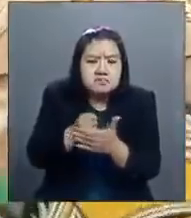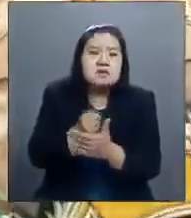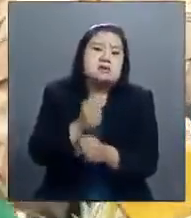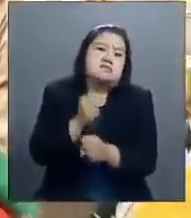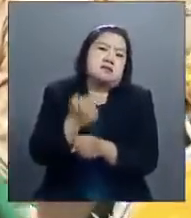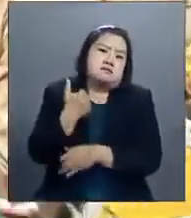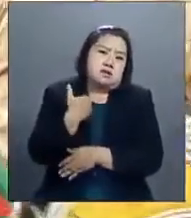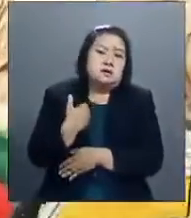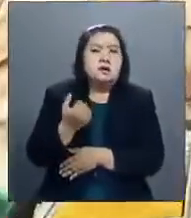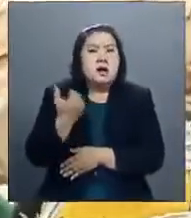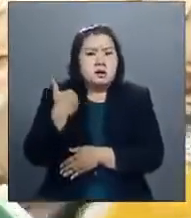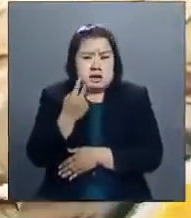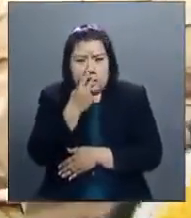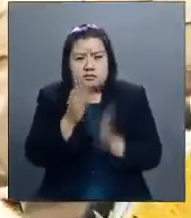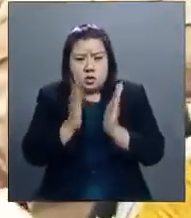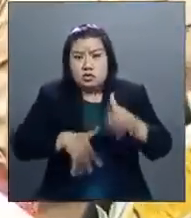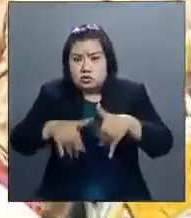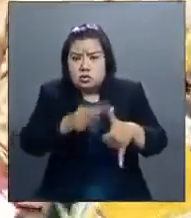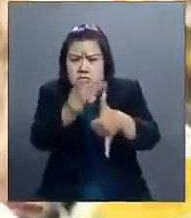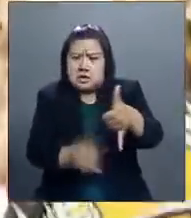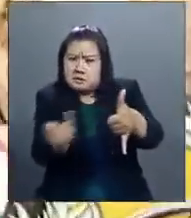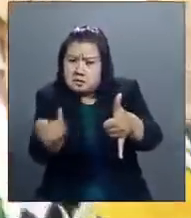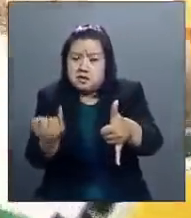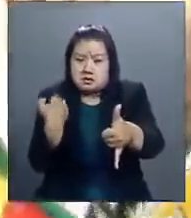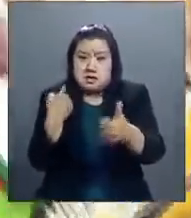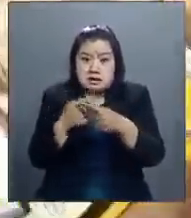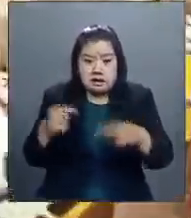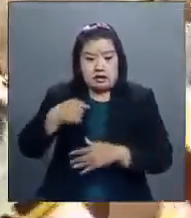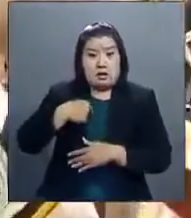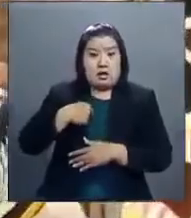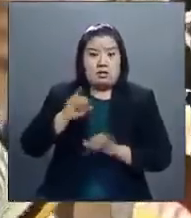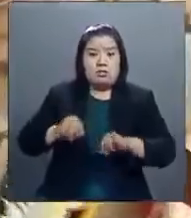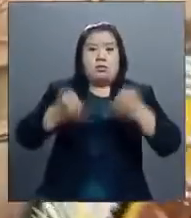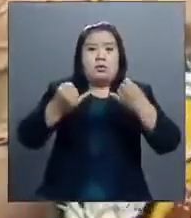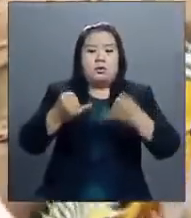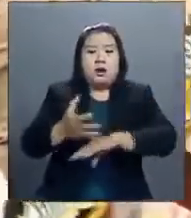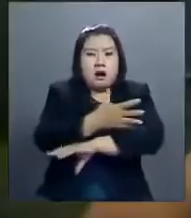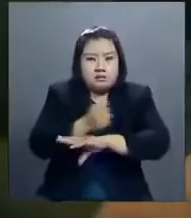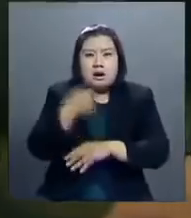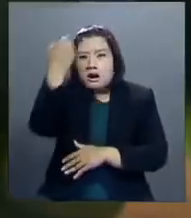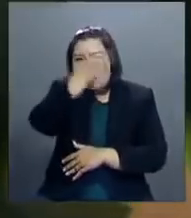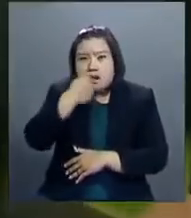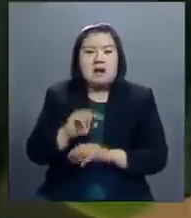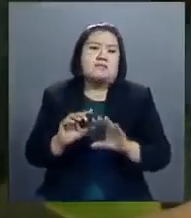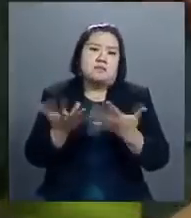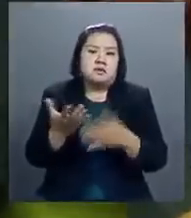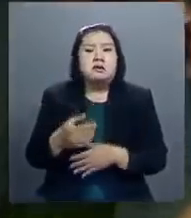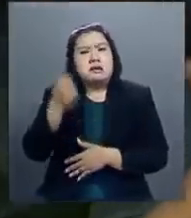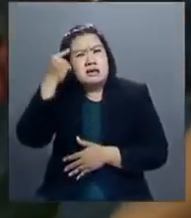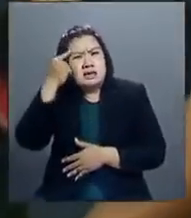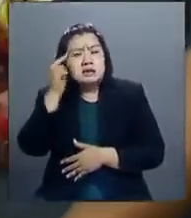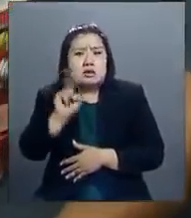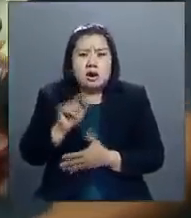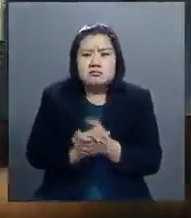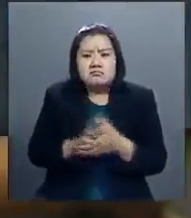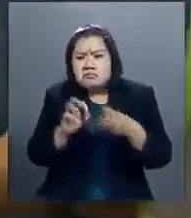นะคะที่สร้างความเดือดร้อนแต่ยืนยันนายกรัฐมนตรีไม่ได้เป็นศัตรูกับนักการเมืองหรืออดีตนักการเมืองไม่เคยไล่ล่าใครทุกอย่